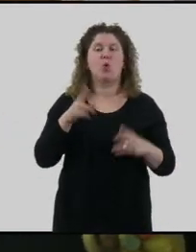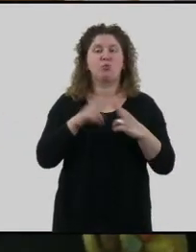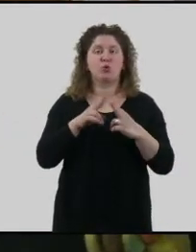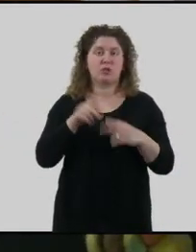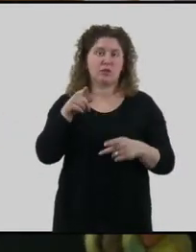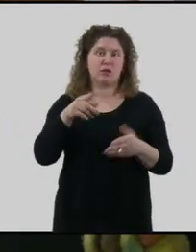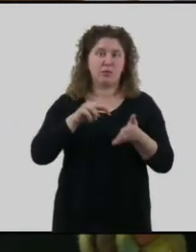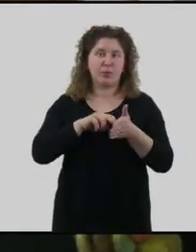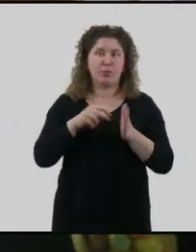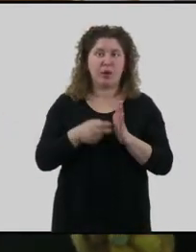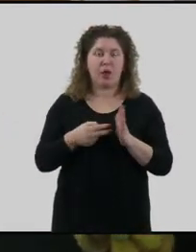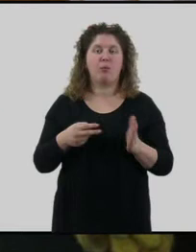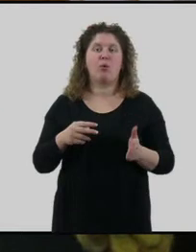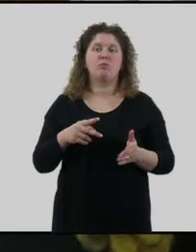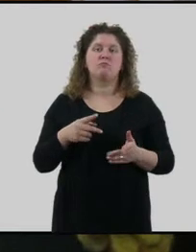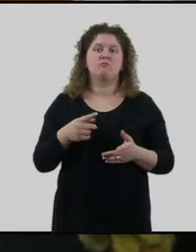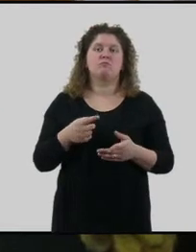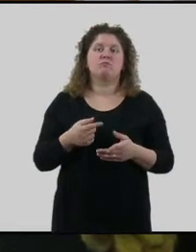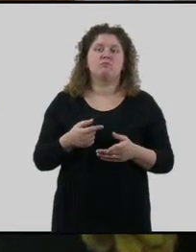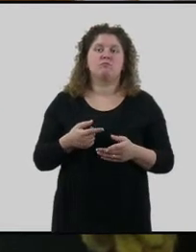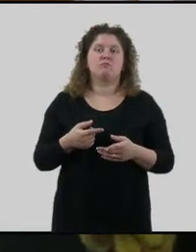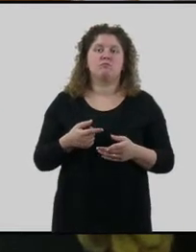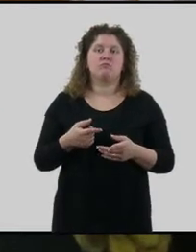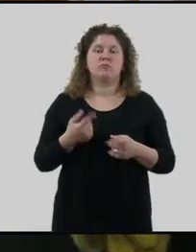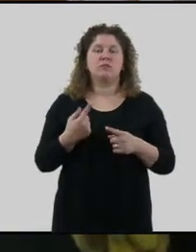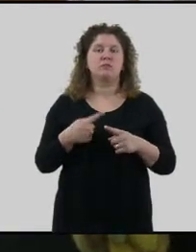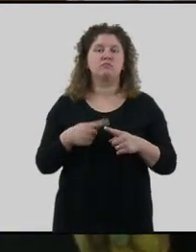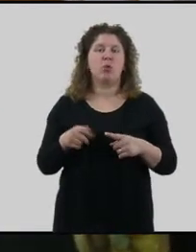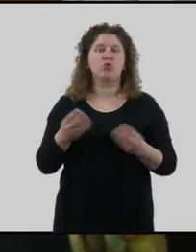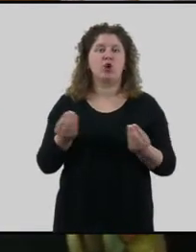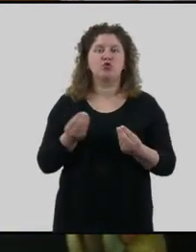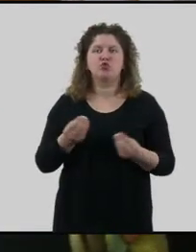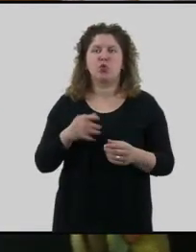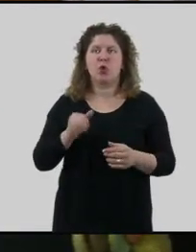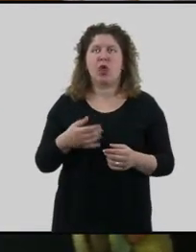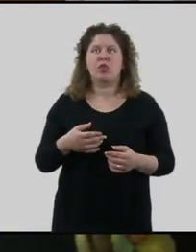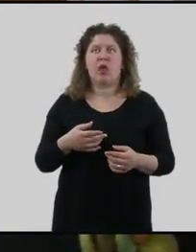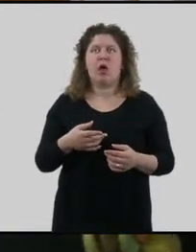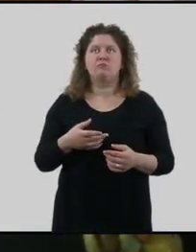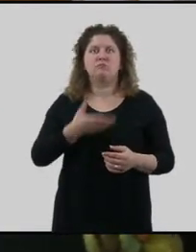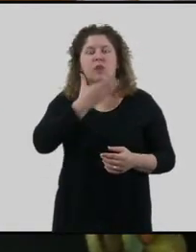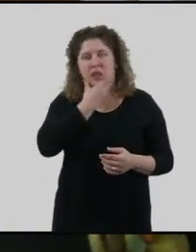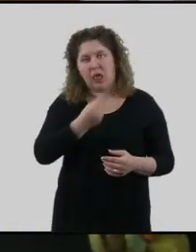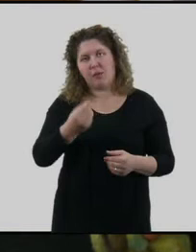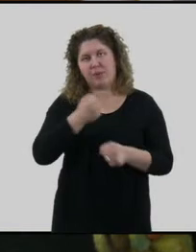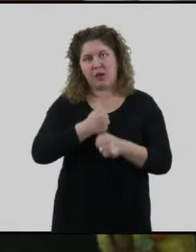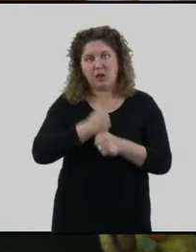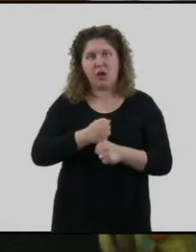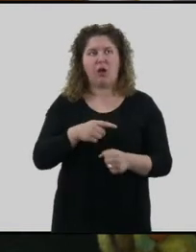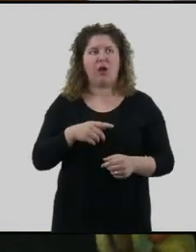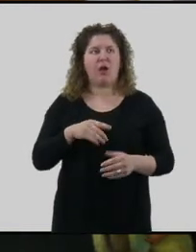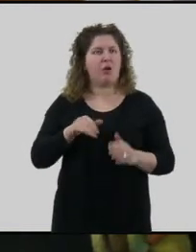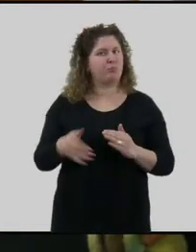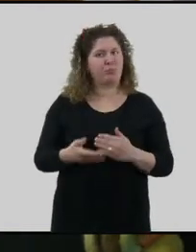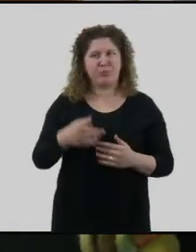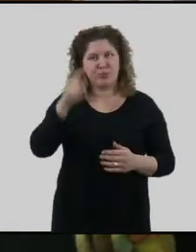ovim problemom. Obzirom da je to jedna altruistična i divna djelatnost,